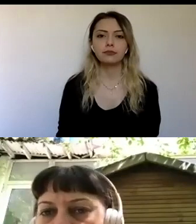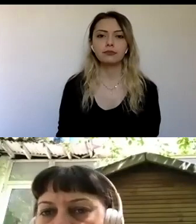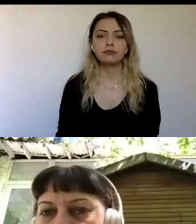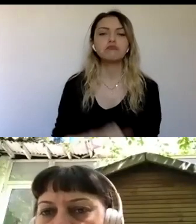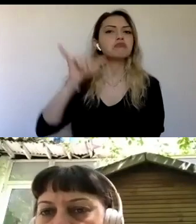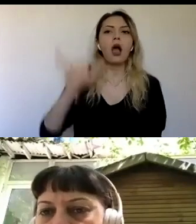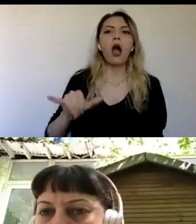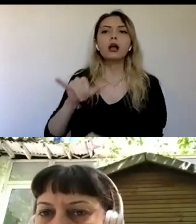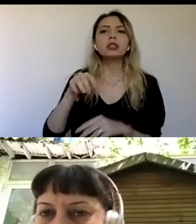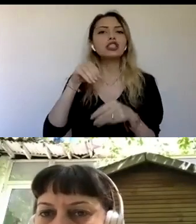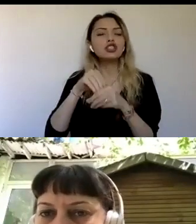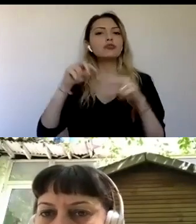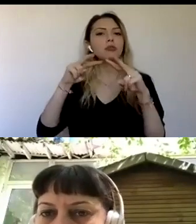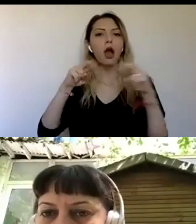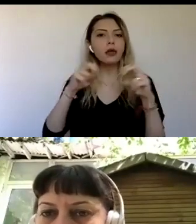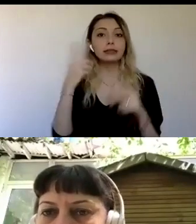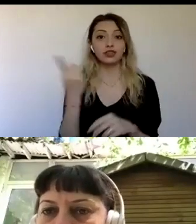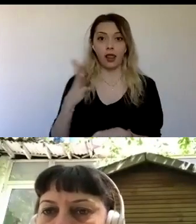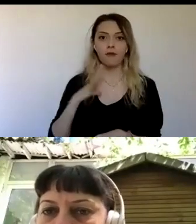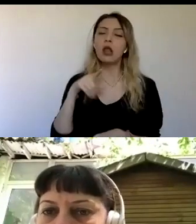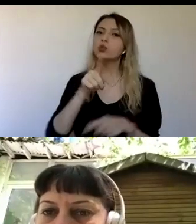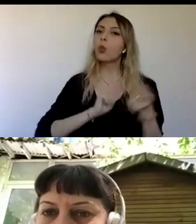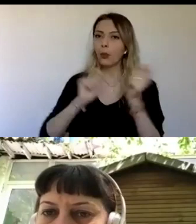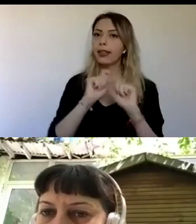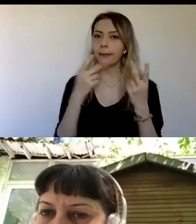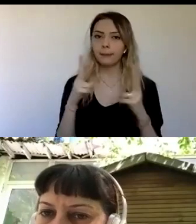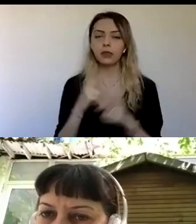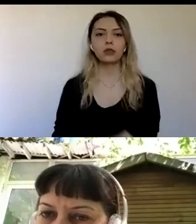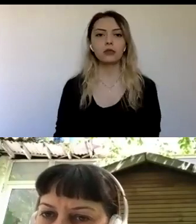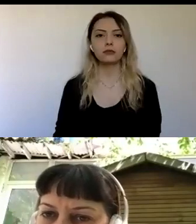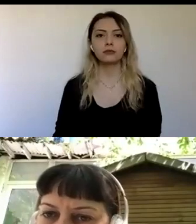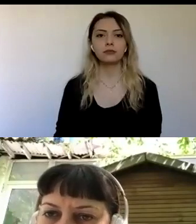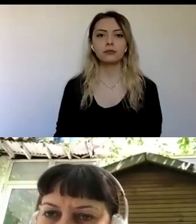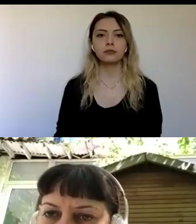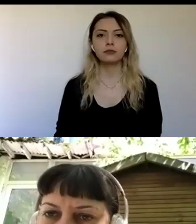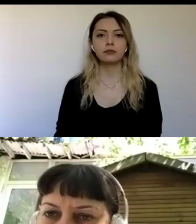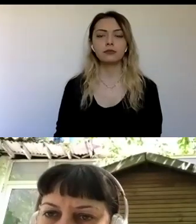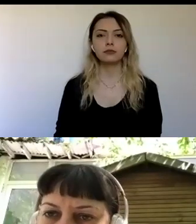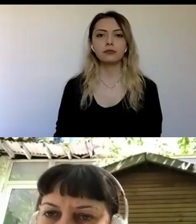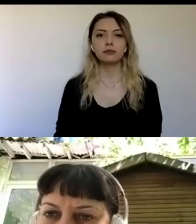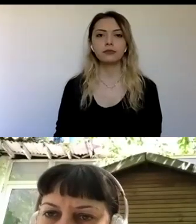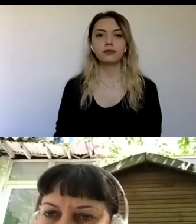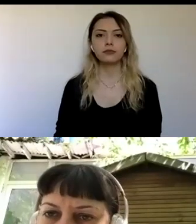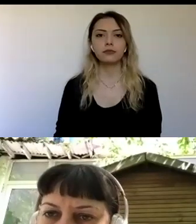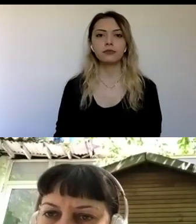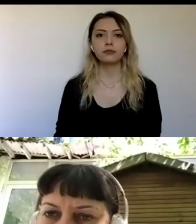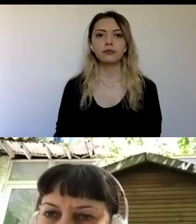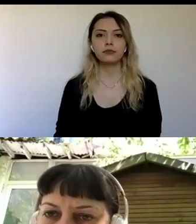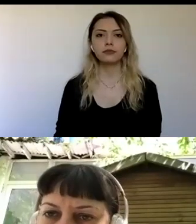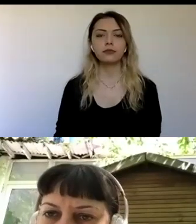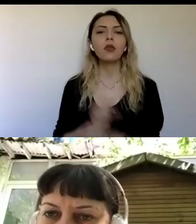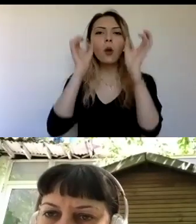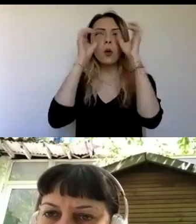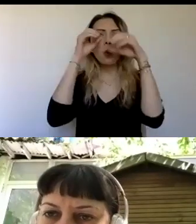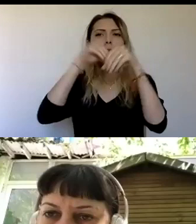kelimeleri buradan arayabiliriz. Bir yandan da aslında Google'da bu arada çok fazla ayrıntılı arama yöntemleri var.